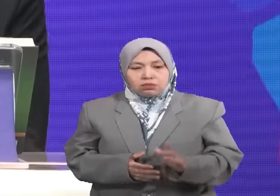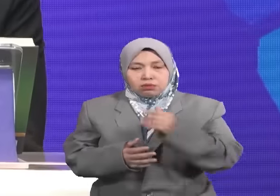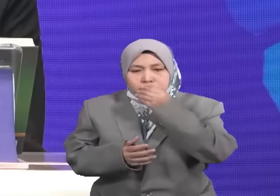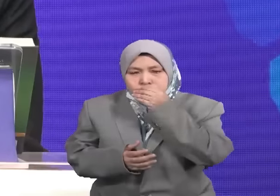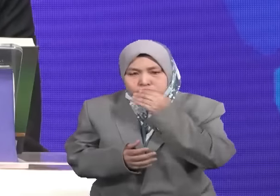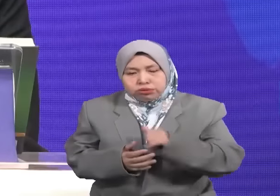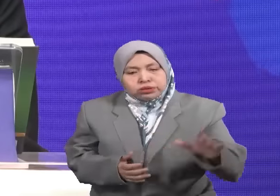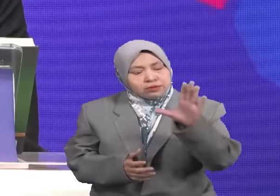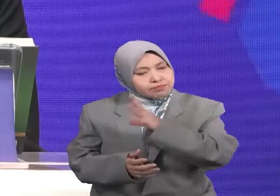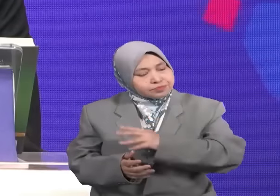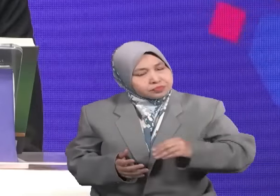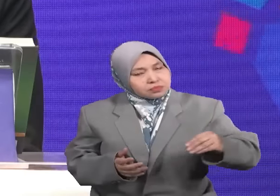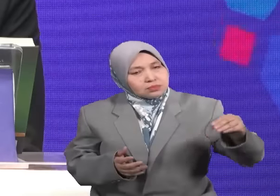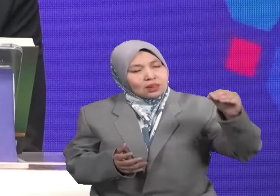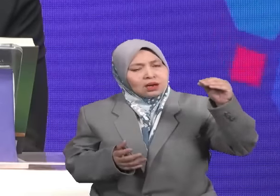زين